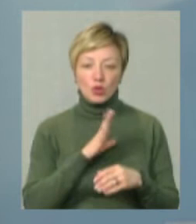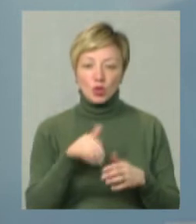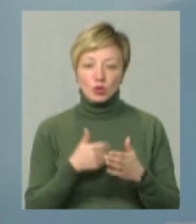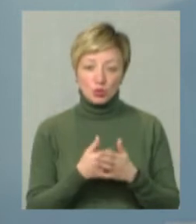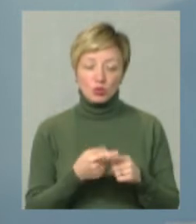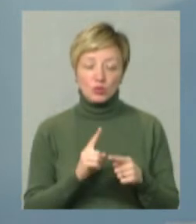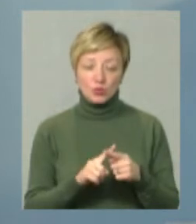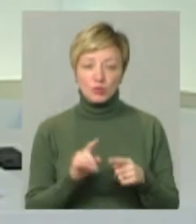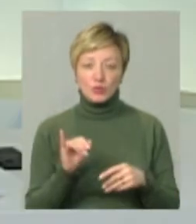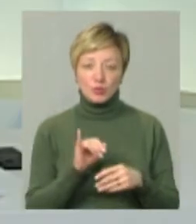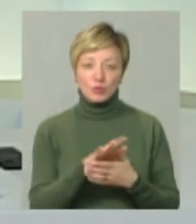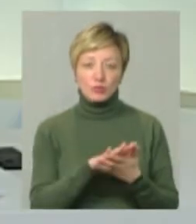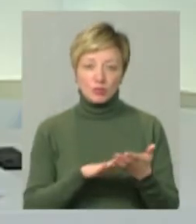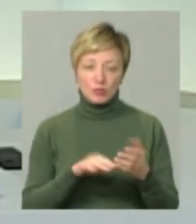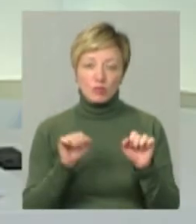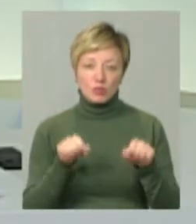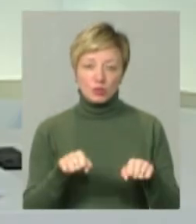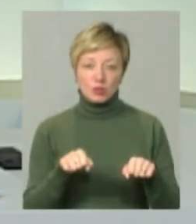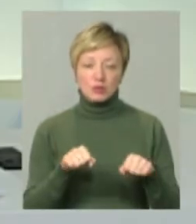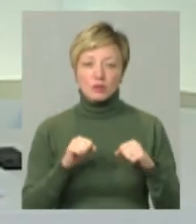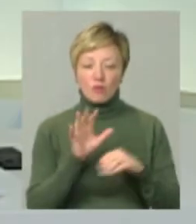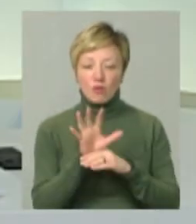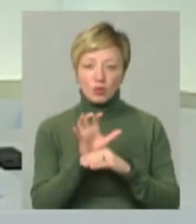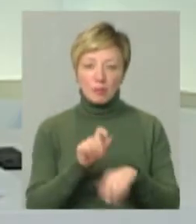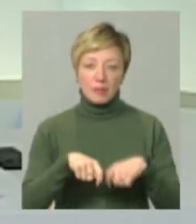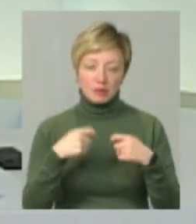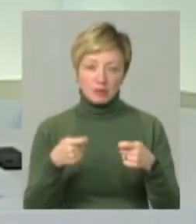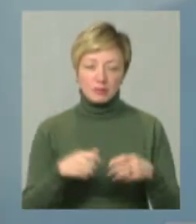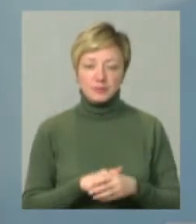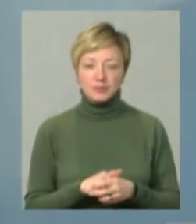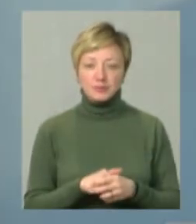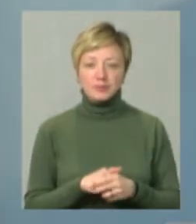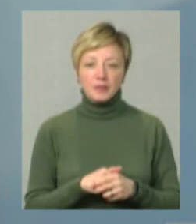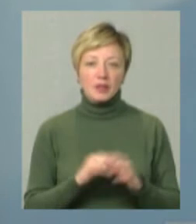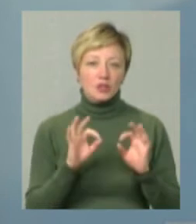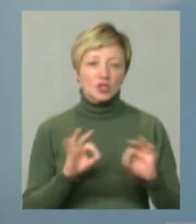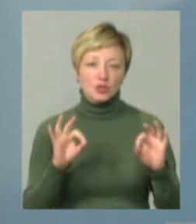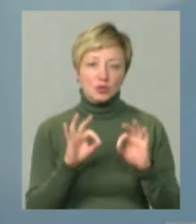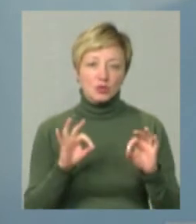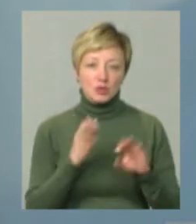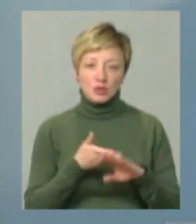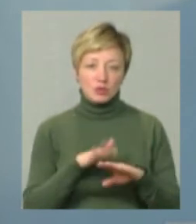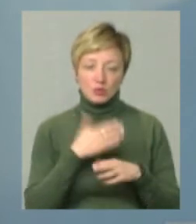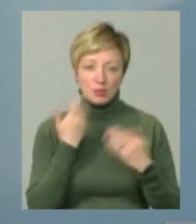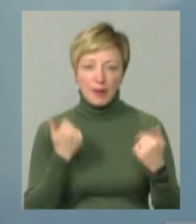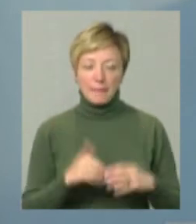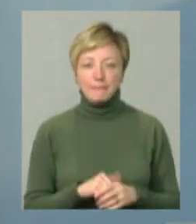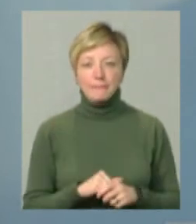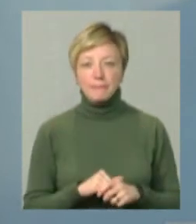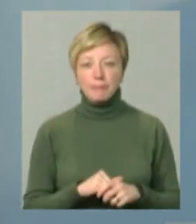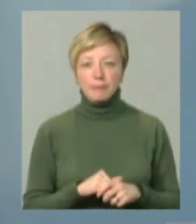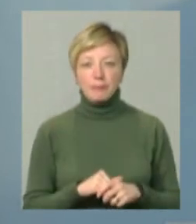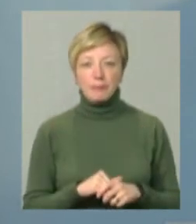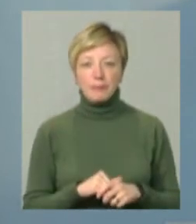були і до цього, можна сфотографувати, передати. В цьому нічого, насправді, напевно, і складного